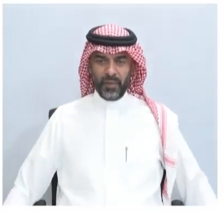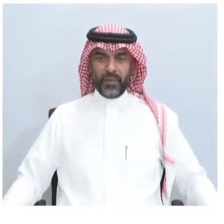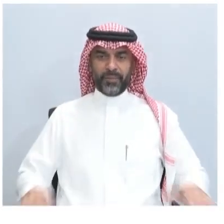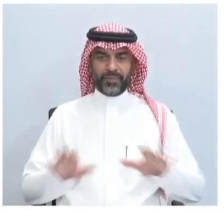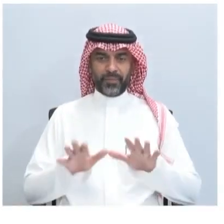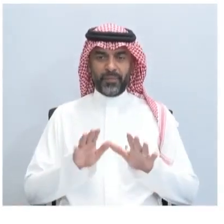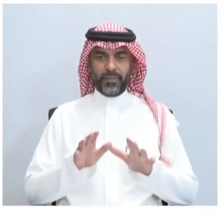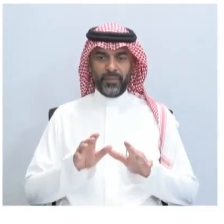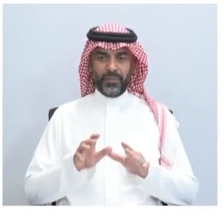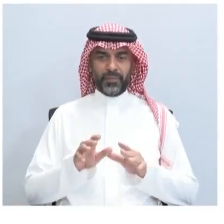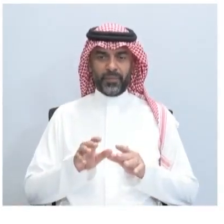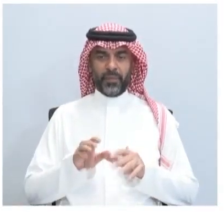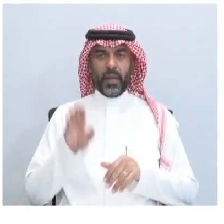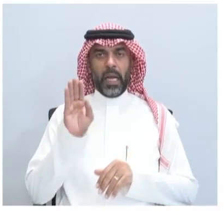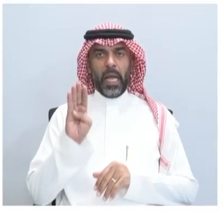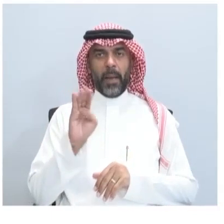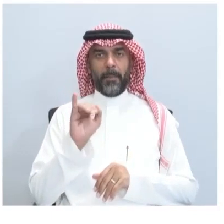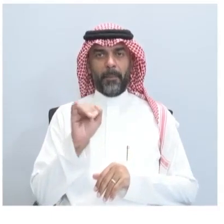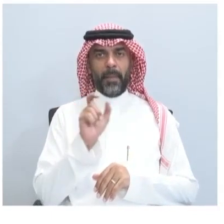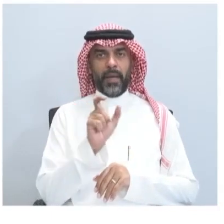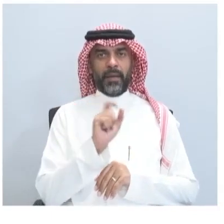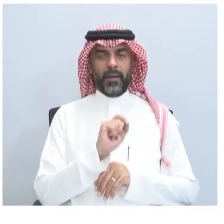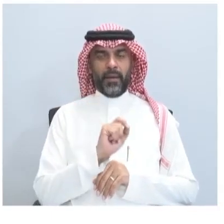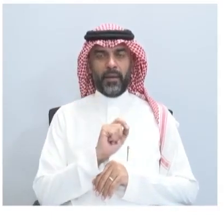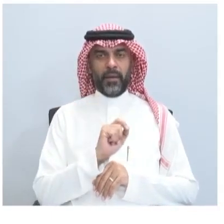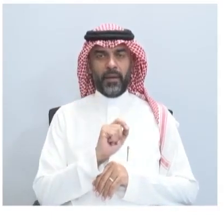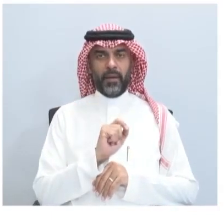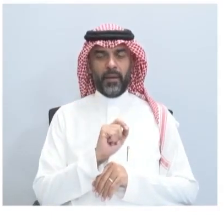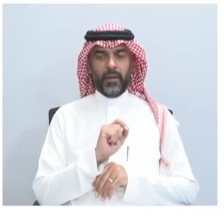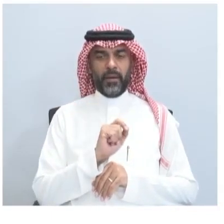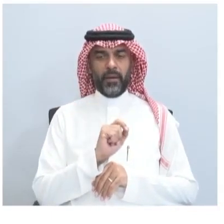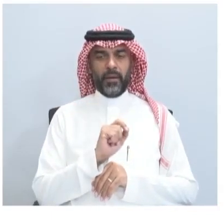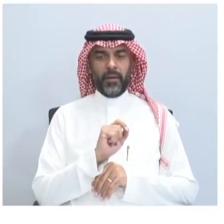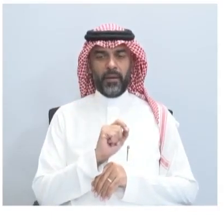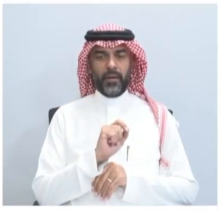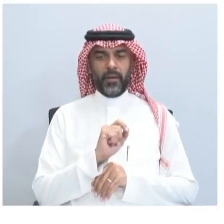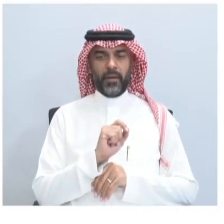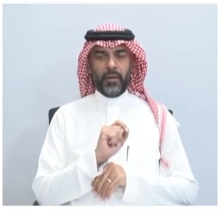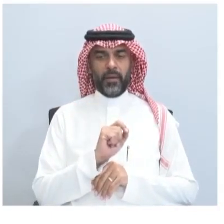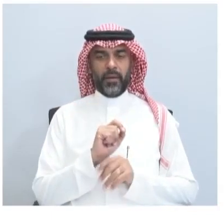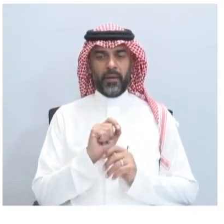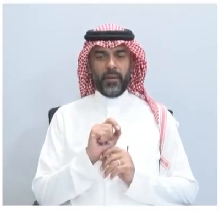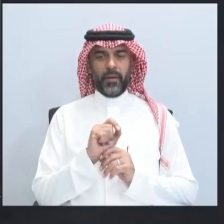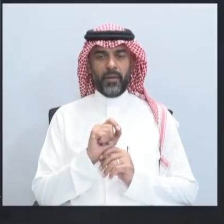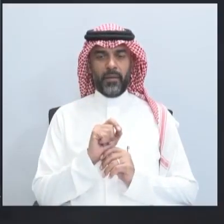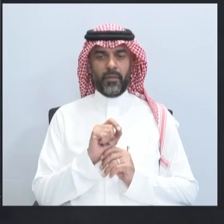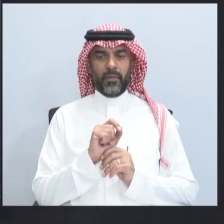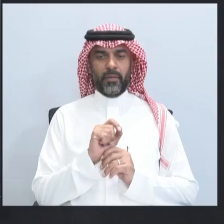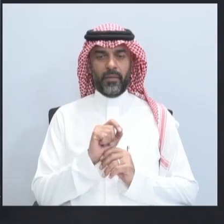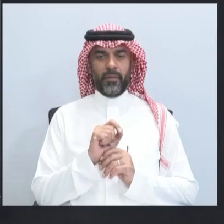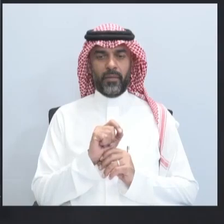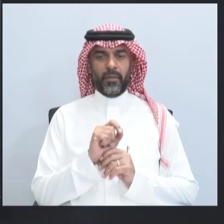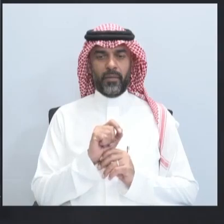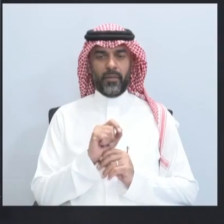ليس من راى كمن سمع هنا من الاسم الموصول سبق